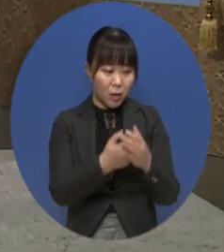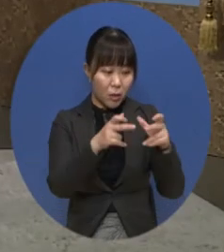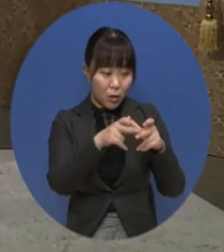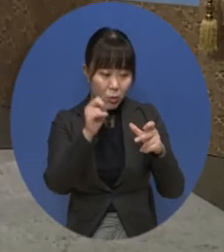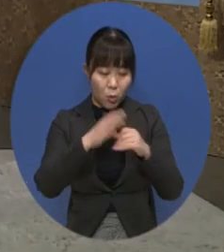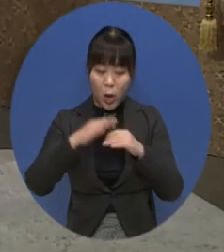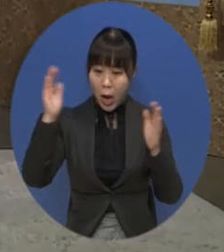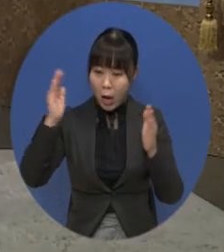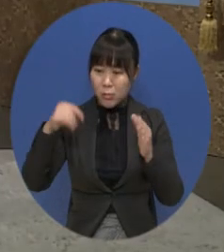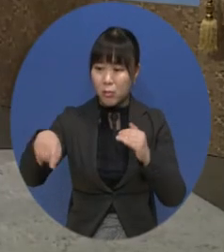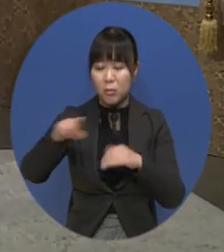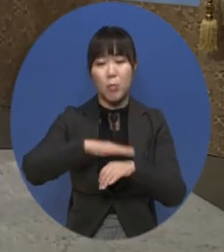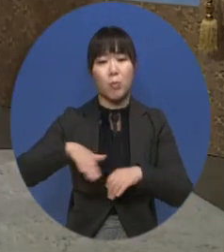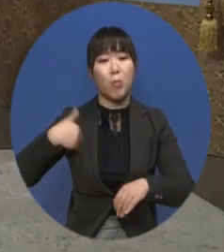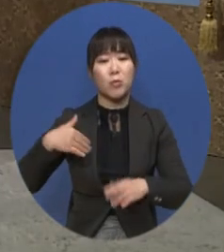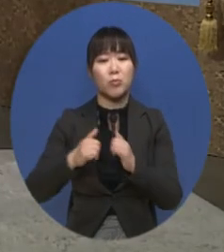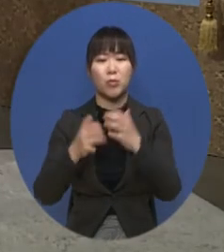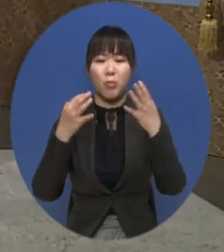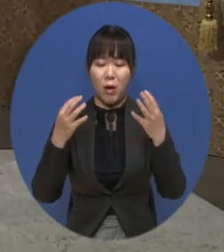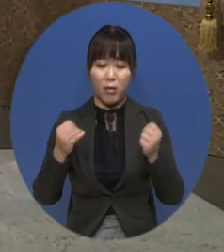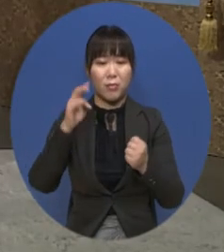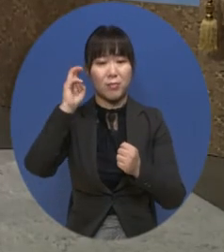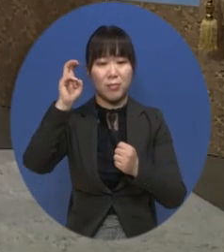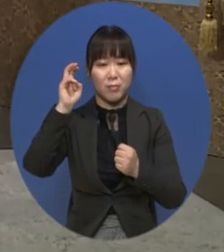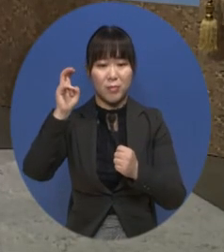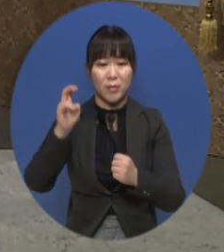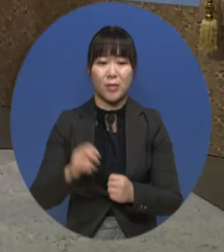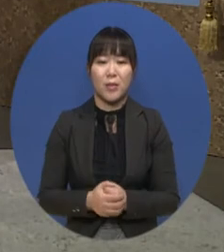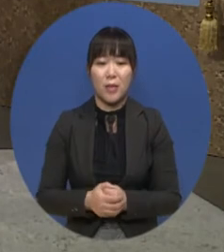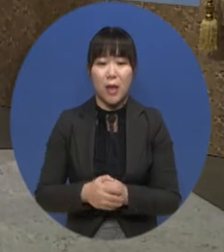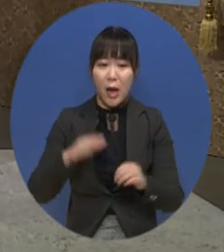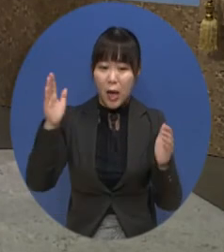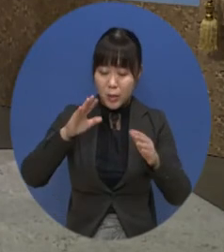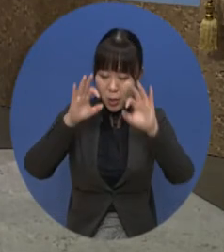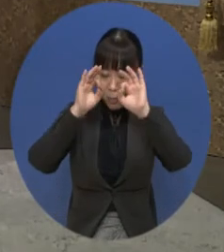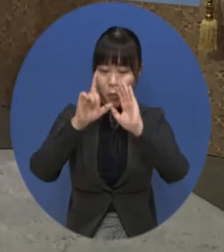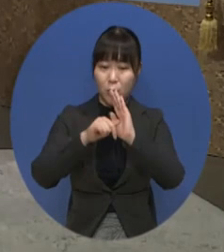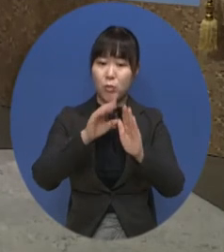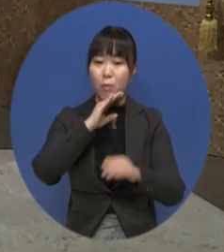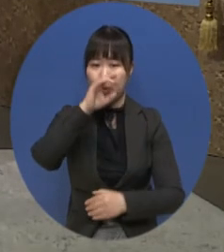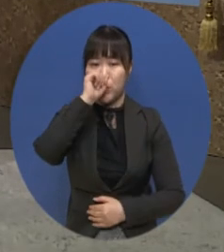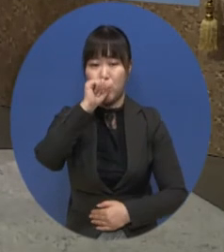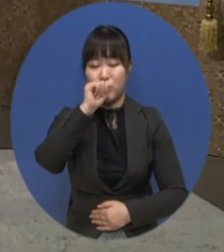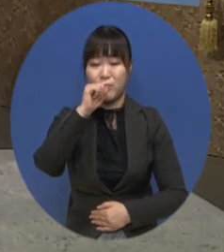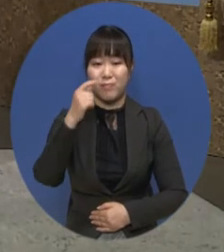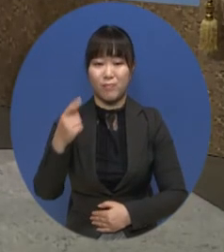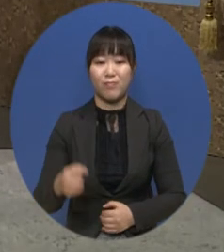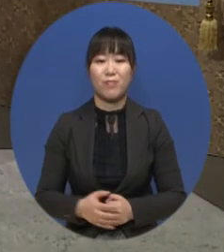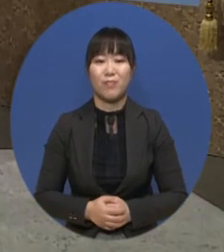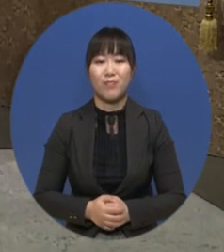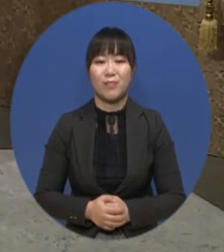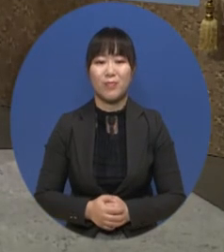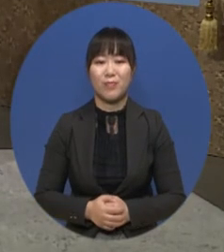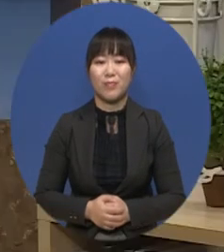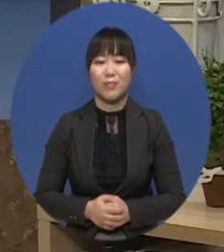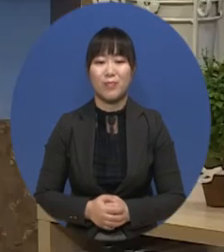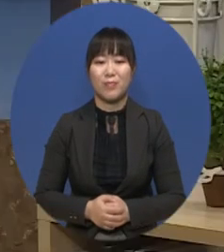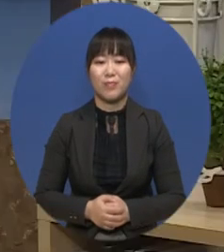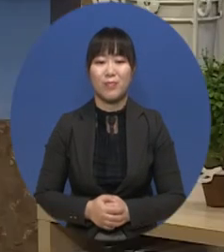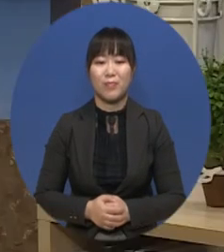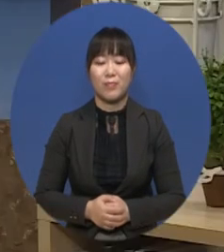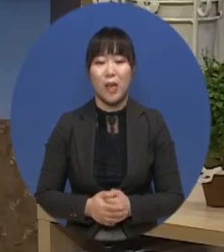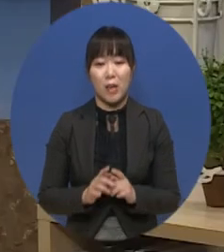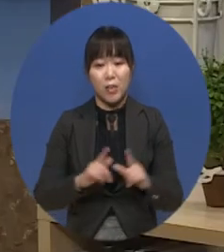그 학생분들은 또 모르는 분들 그렇죠. 많으실 네. 것 같아서 학생분들이 보기에도 굉장히 좋을 것 같습니다. 네. 그럼 이제 이렇게